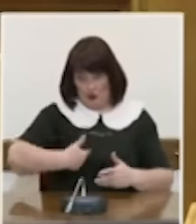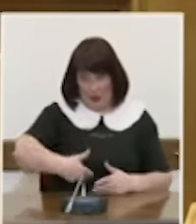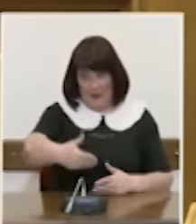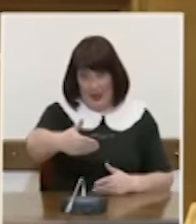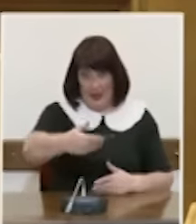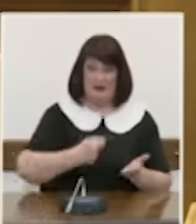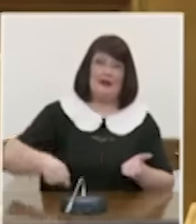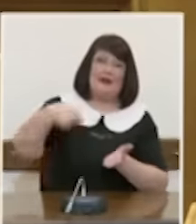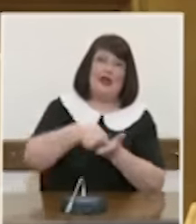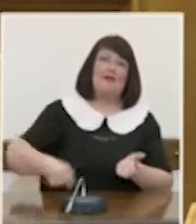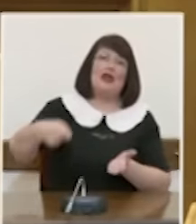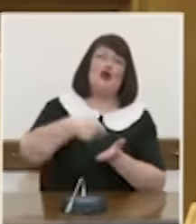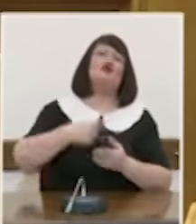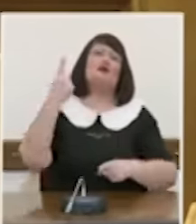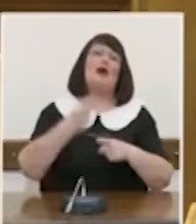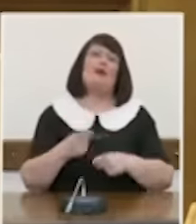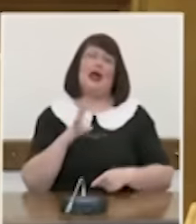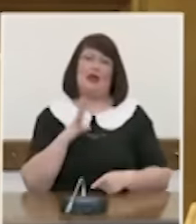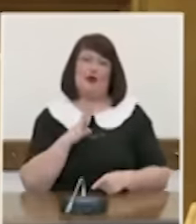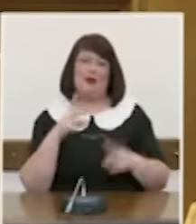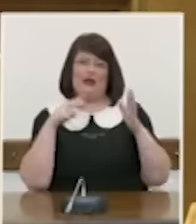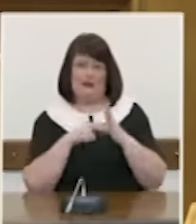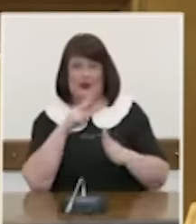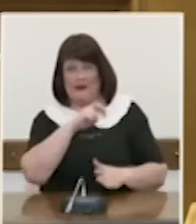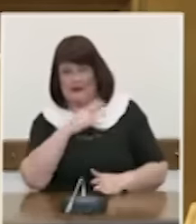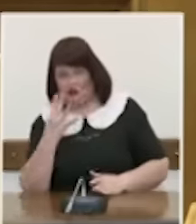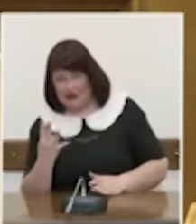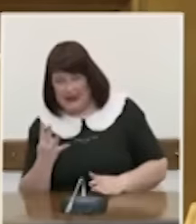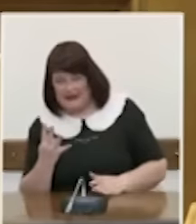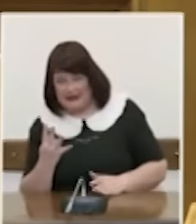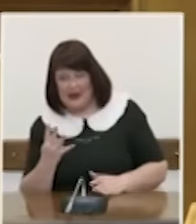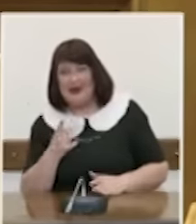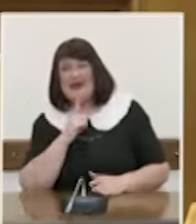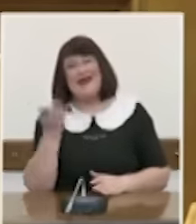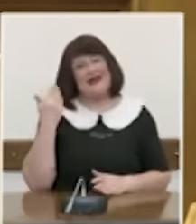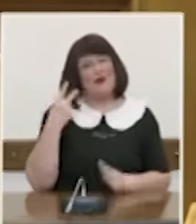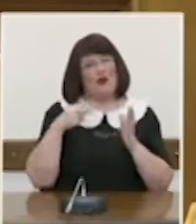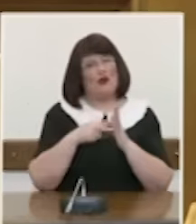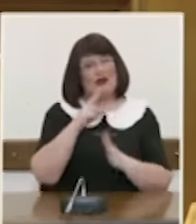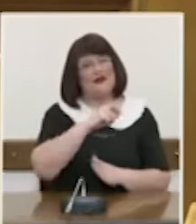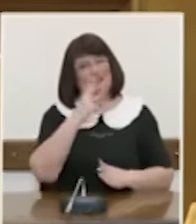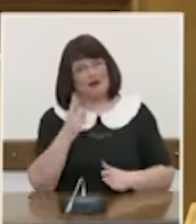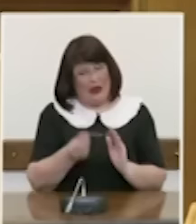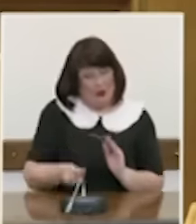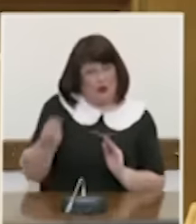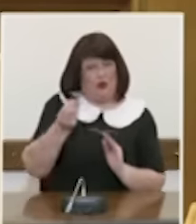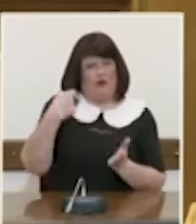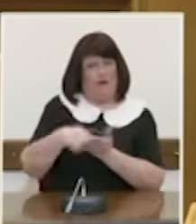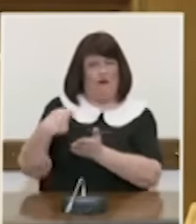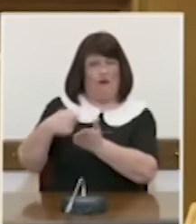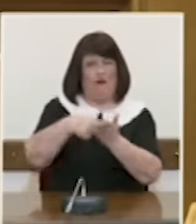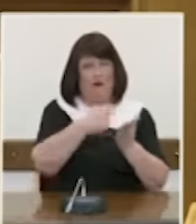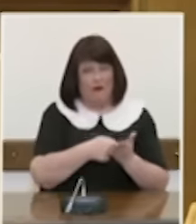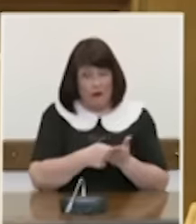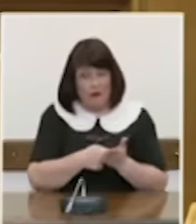πληρώσουν τα λαϊκά στρώματα το 2024 σε σχέση με το 2023. Και βέβαια, πολύ μεγάλο μέρος αυτών